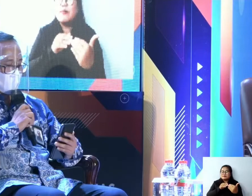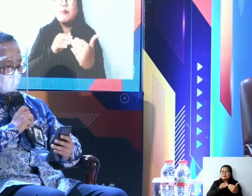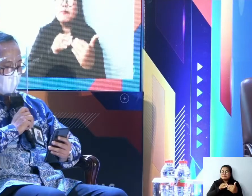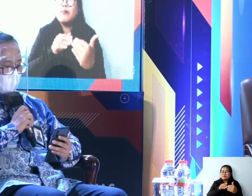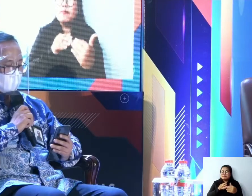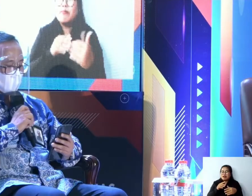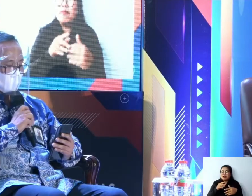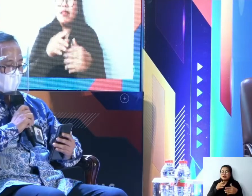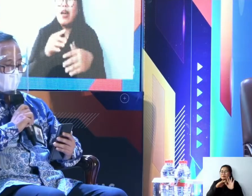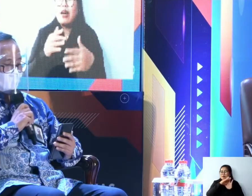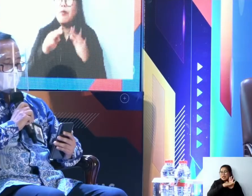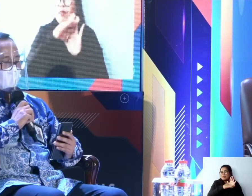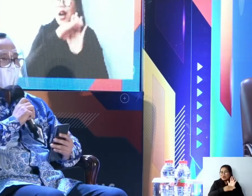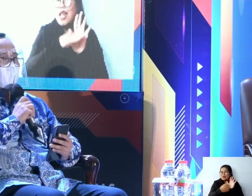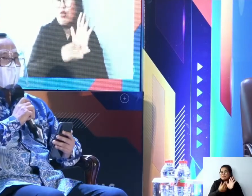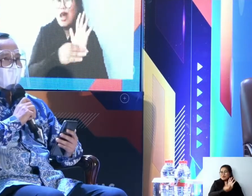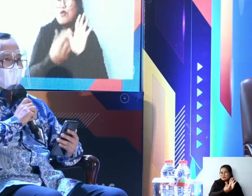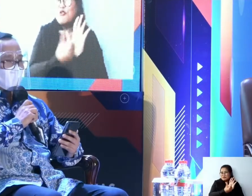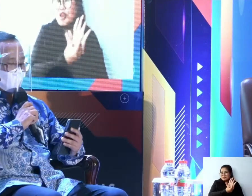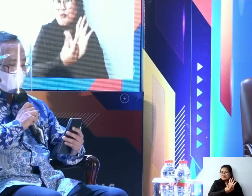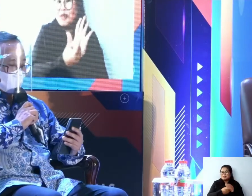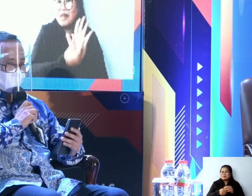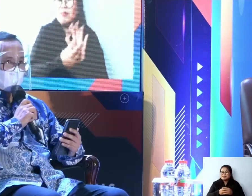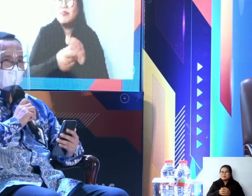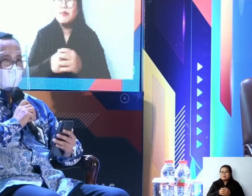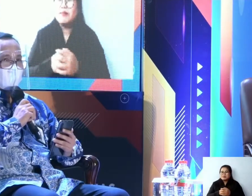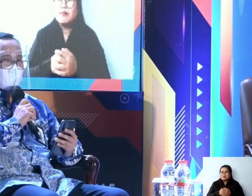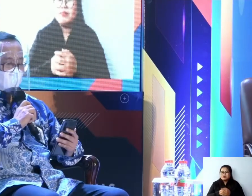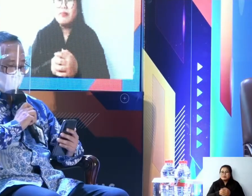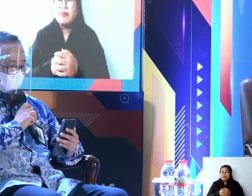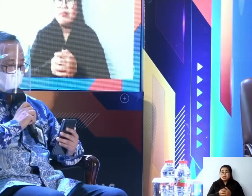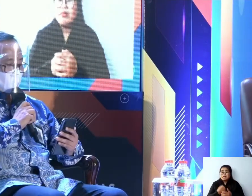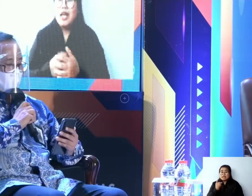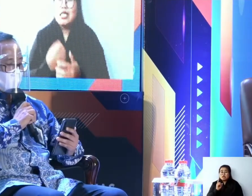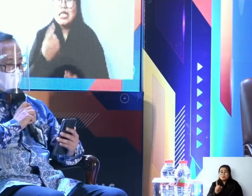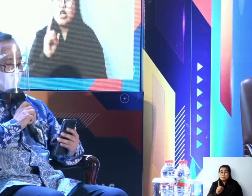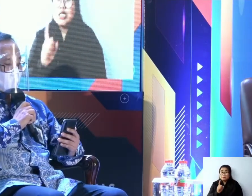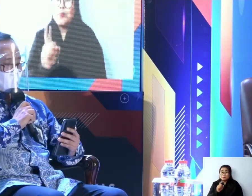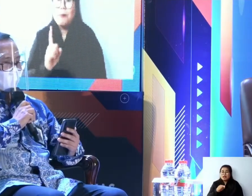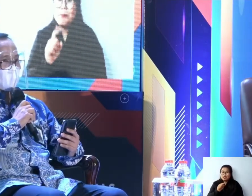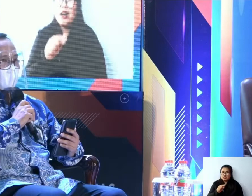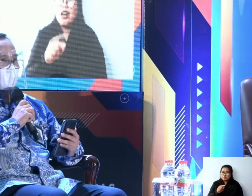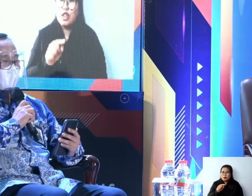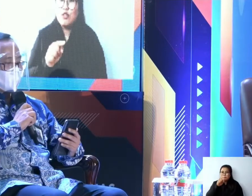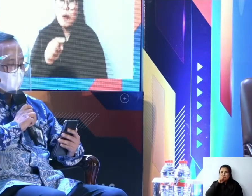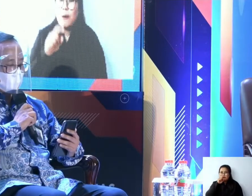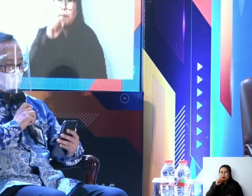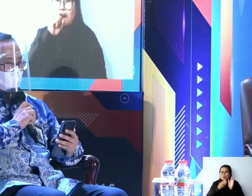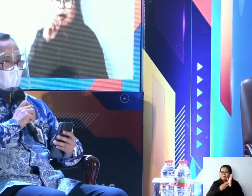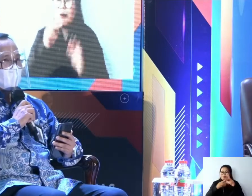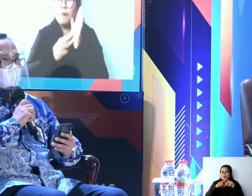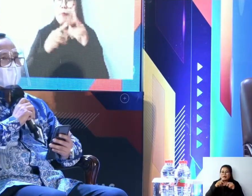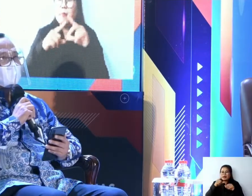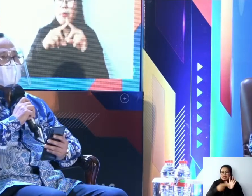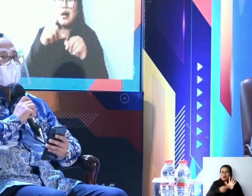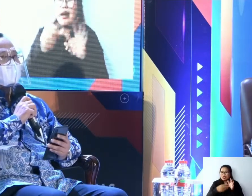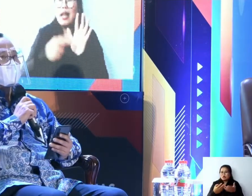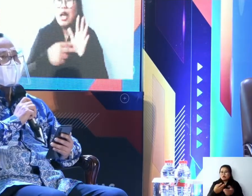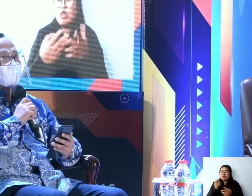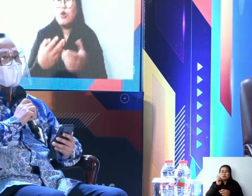perundang-undangan oleh karena itu Pak Merlin atau itu Merlin dan babeljs kalian